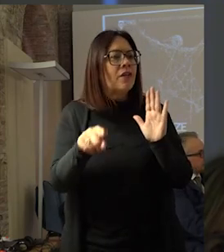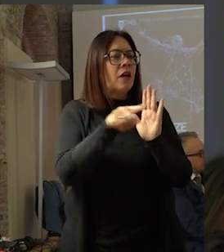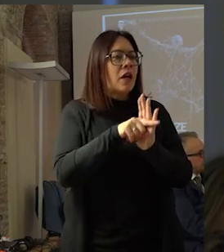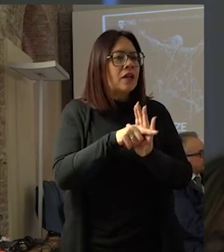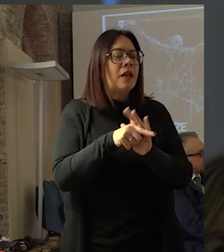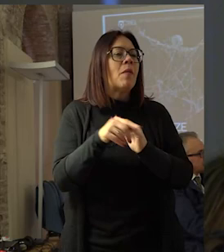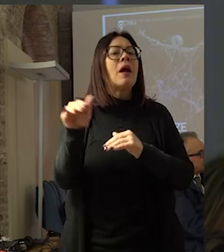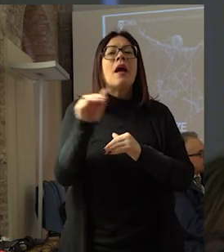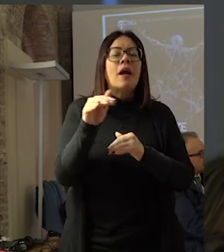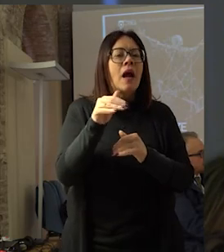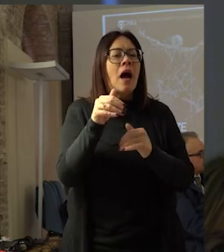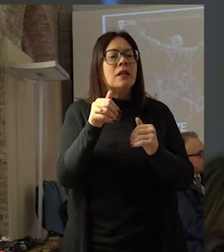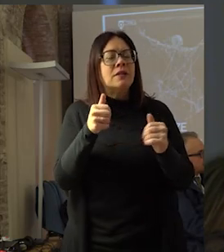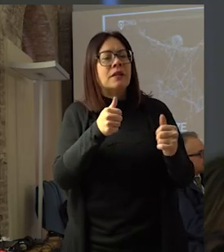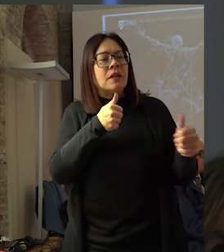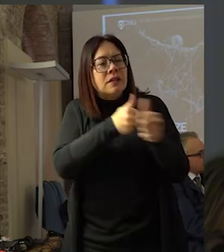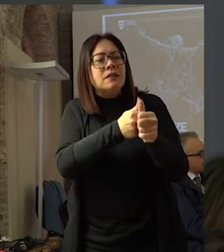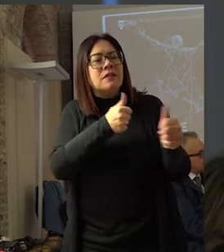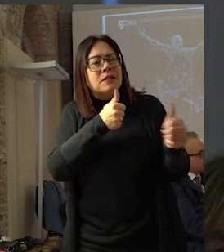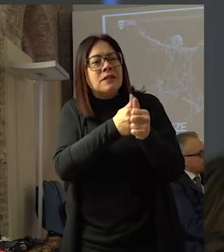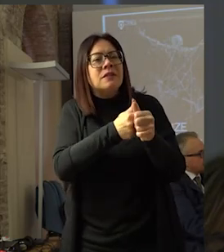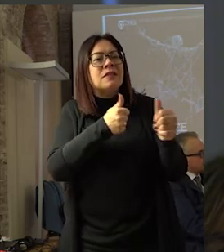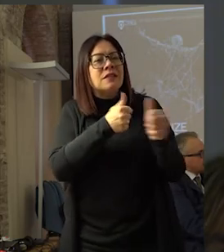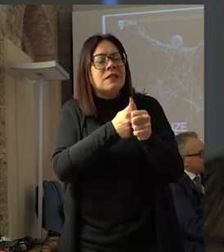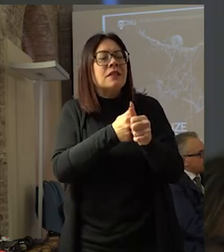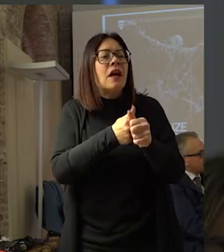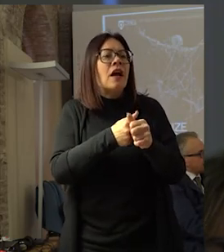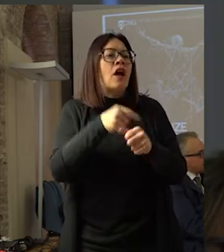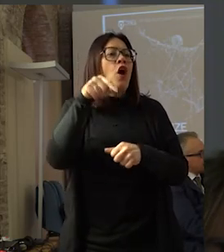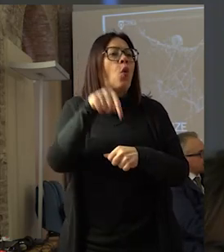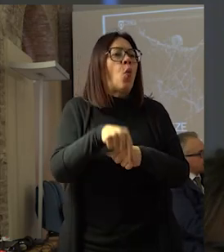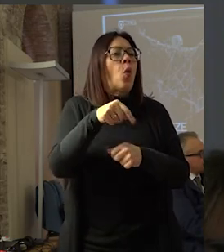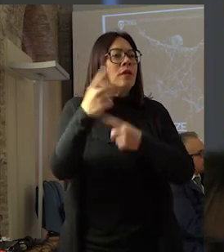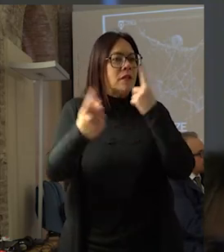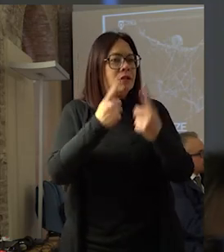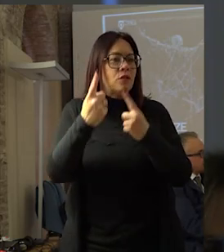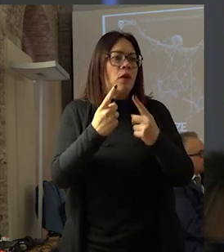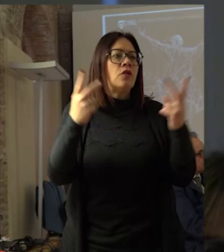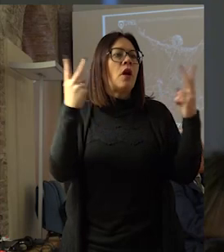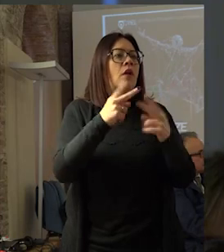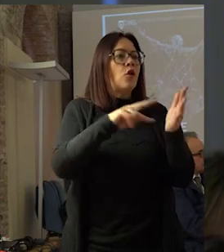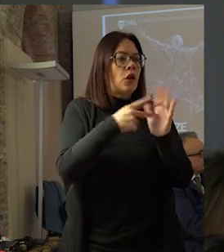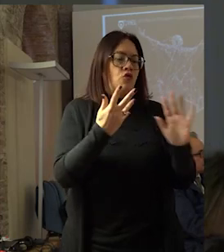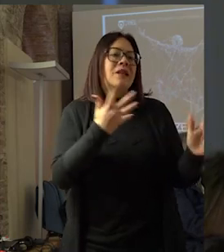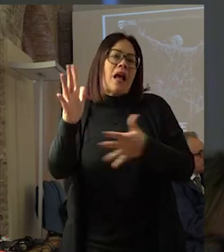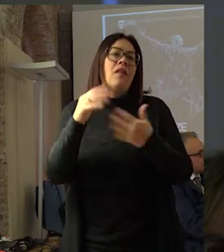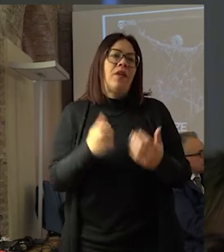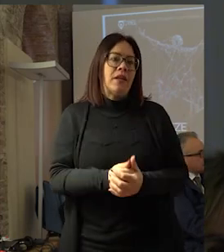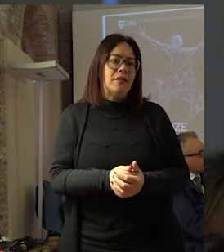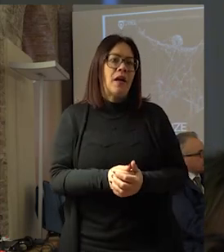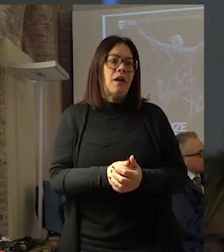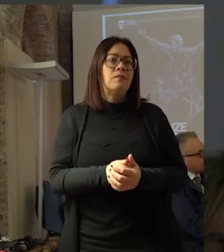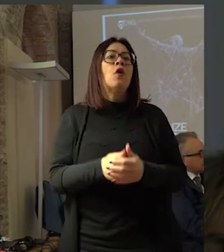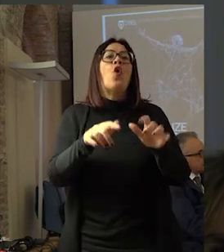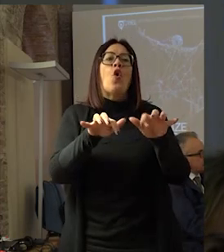le ragazze sono troppo dediti. In questi casi sono una salvezza, per certi aspetti, quindi l'ausilio del